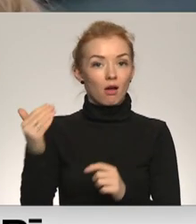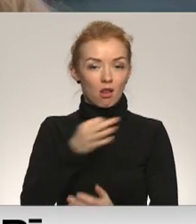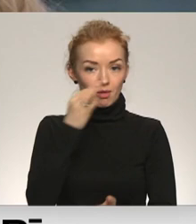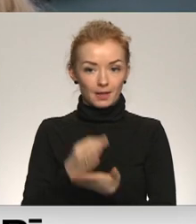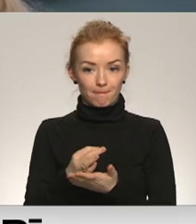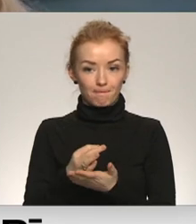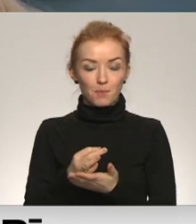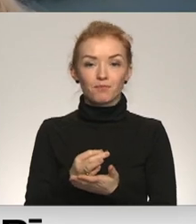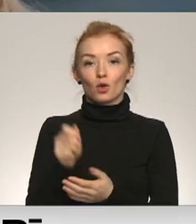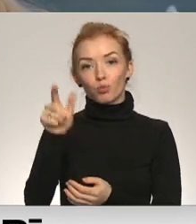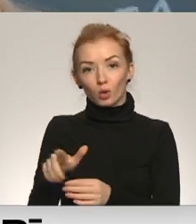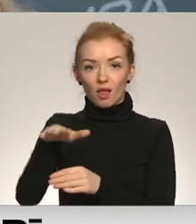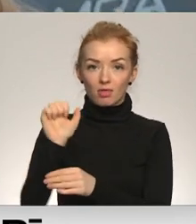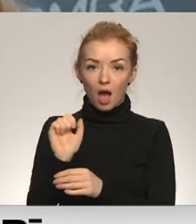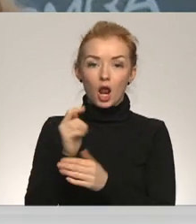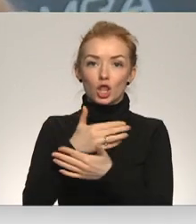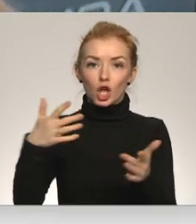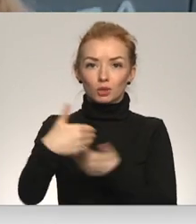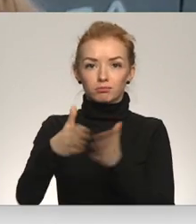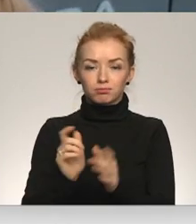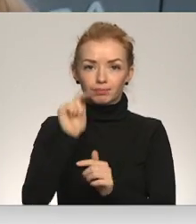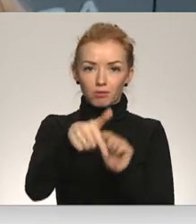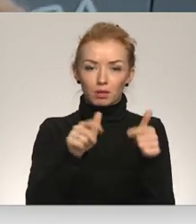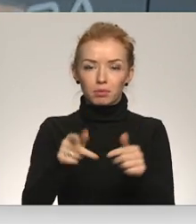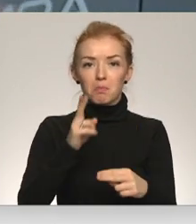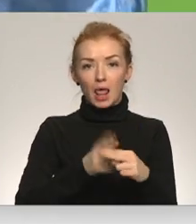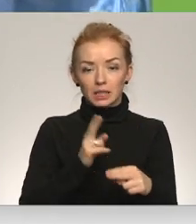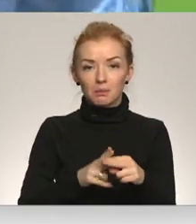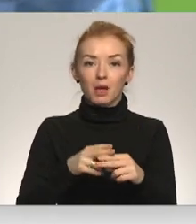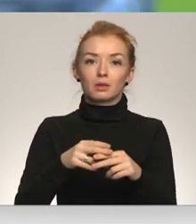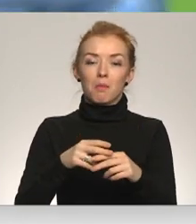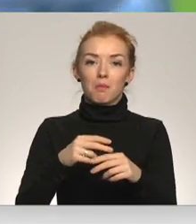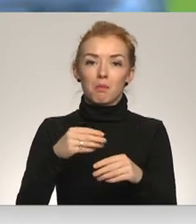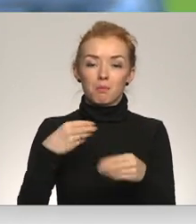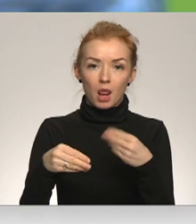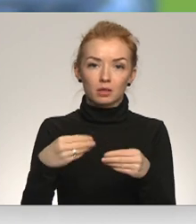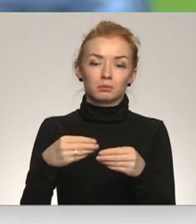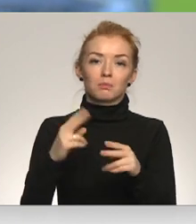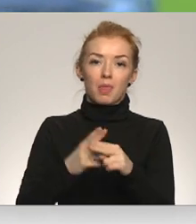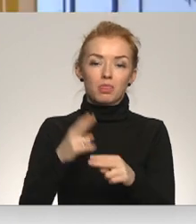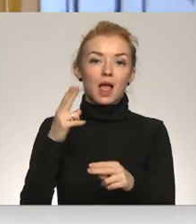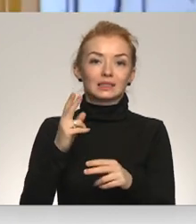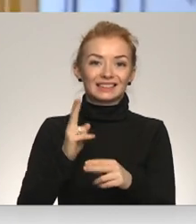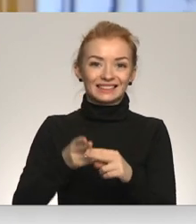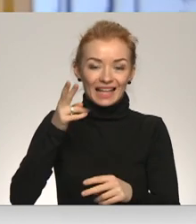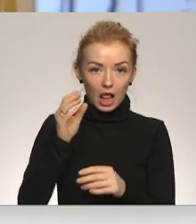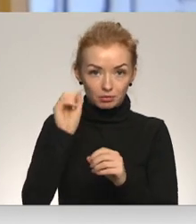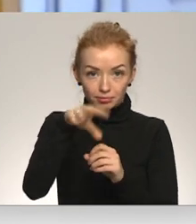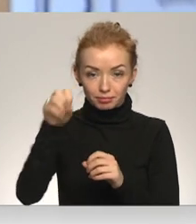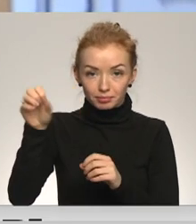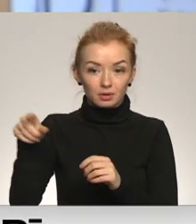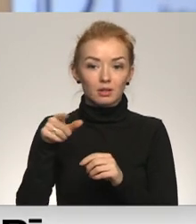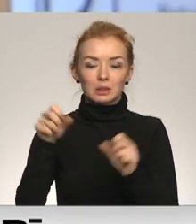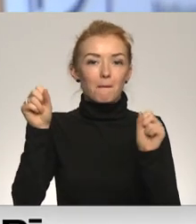Tāra nonāk dažādās tvertnēs – plasmas, metāls, stikls. Stikls neiekrīt un nesaplīst. Tur ir speciāli